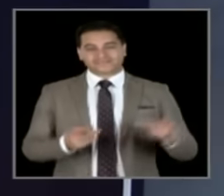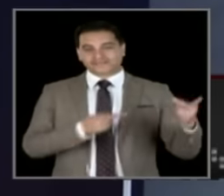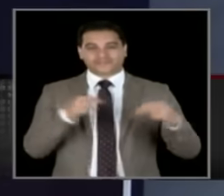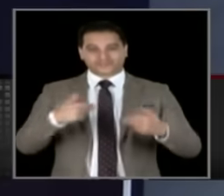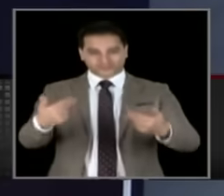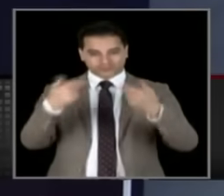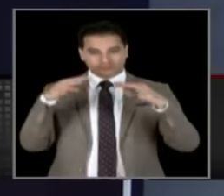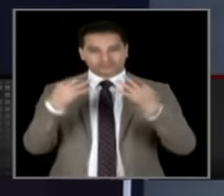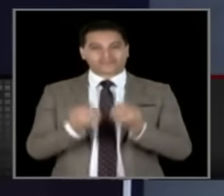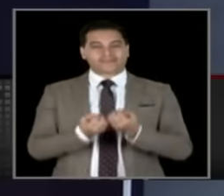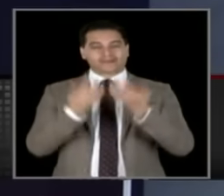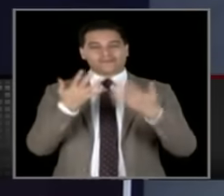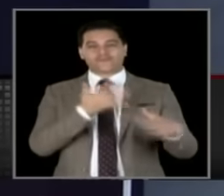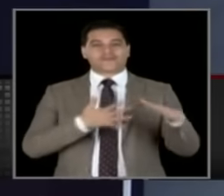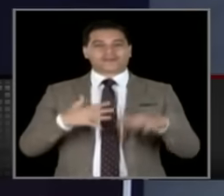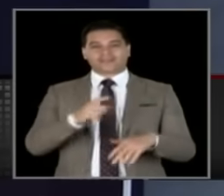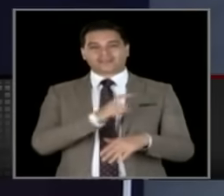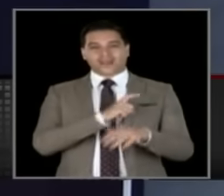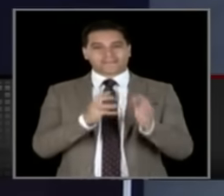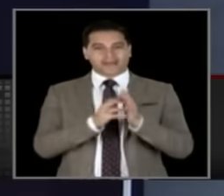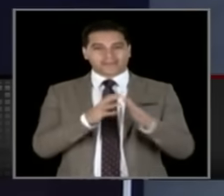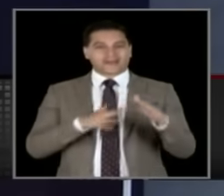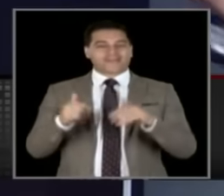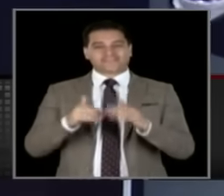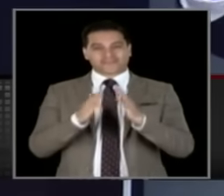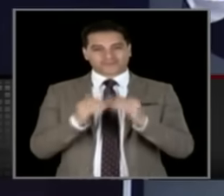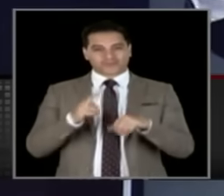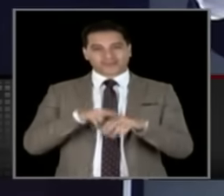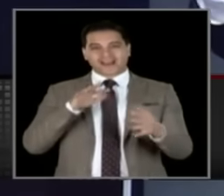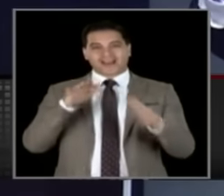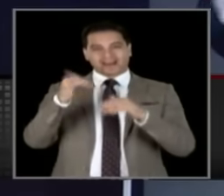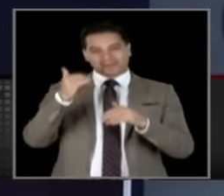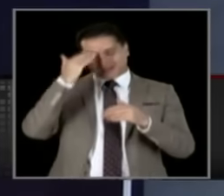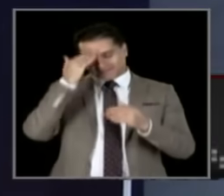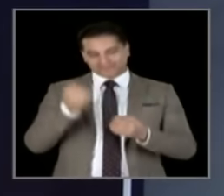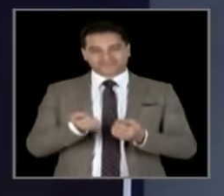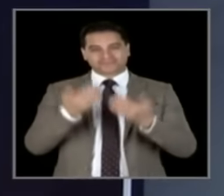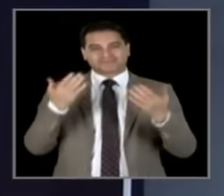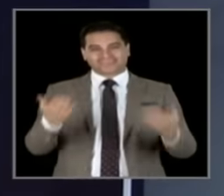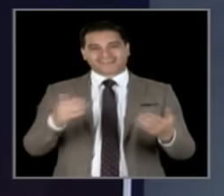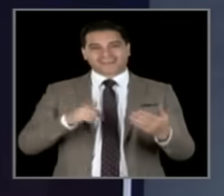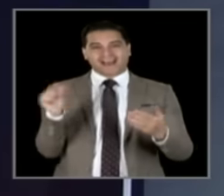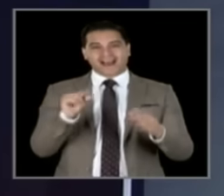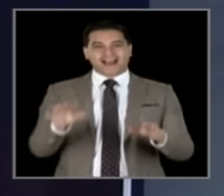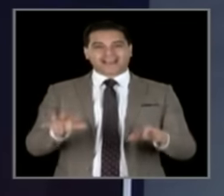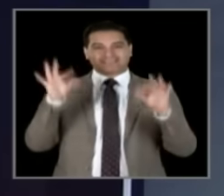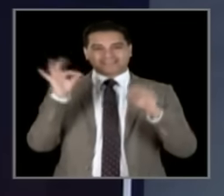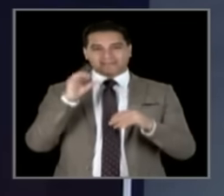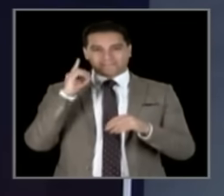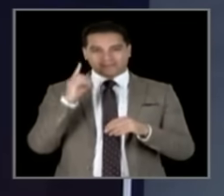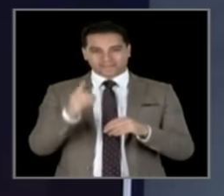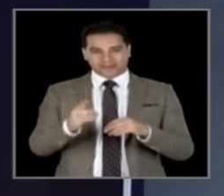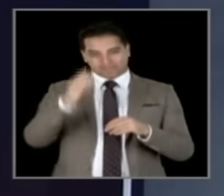ضيوفنا في الاستوديو مشاهدينا الكرام وطلبة الجامعات في مصر والعالم العربي، اهلا ومرحبا بكم وحلقة